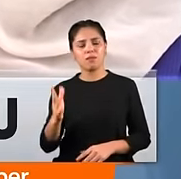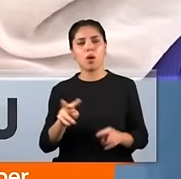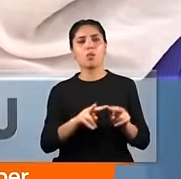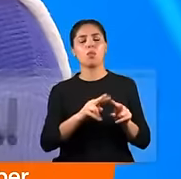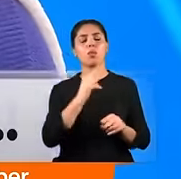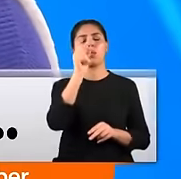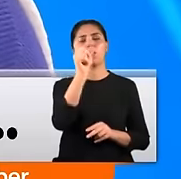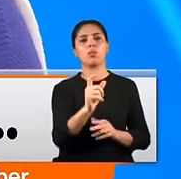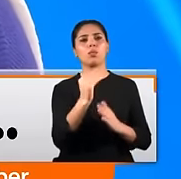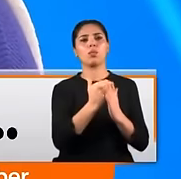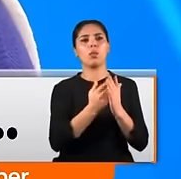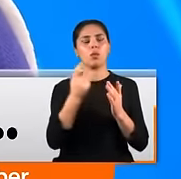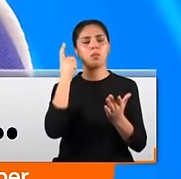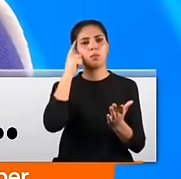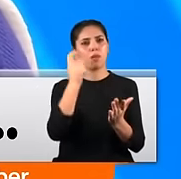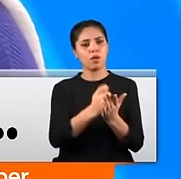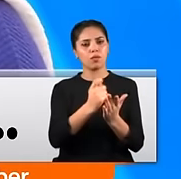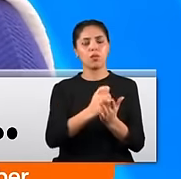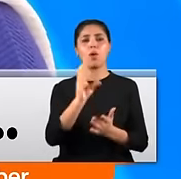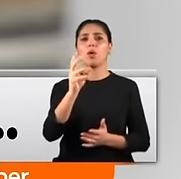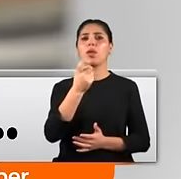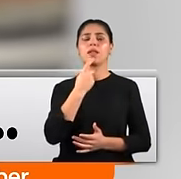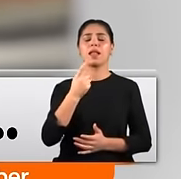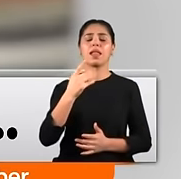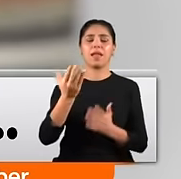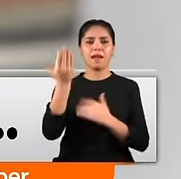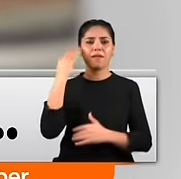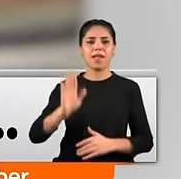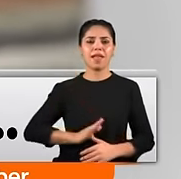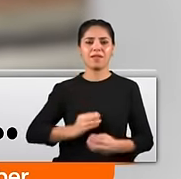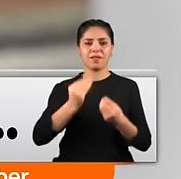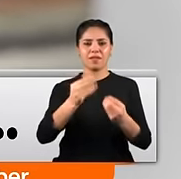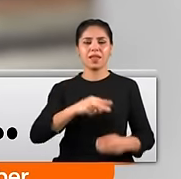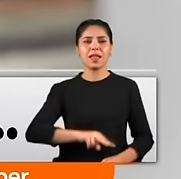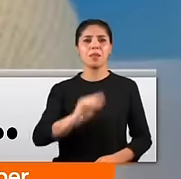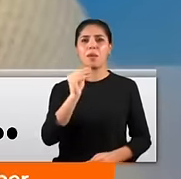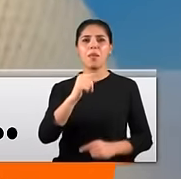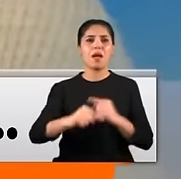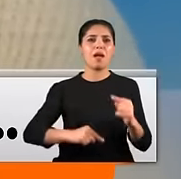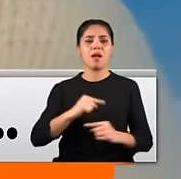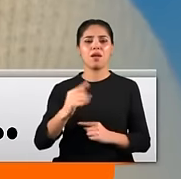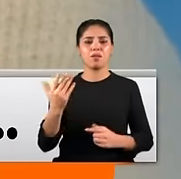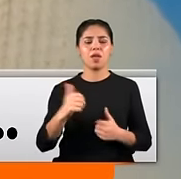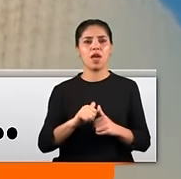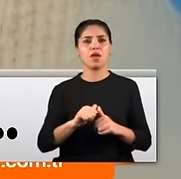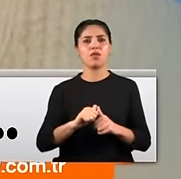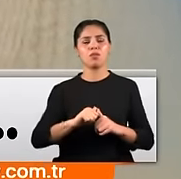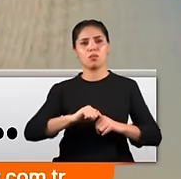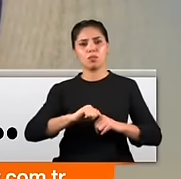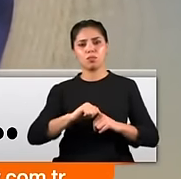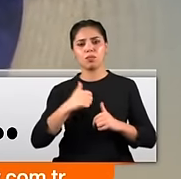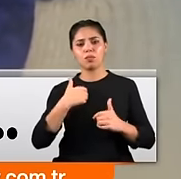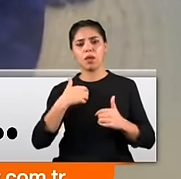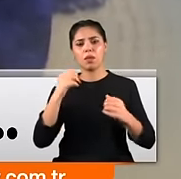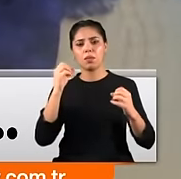Anlı'nın kapısını. Gözyaşları içinde 14 yıl önce evlatlık verilen ikiz bebeklerini arıyordu. Eşimden ayrıldım, çocukları babaya